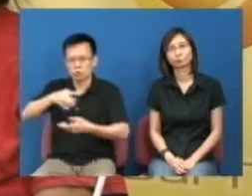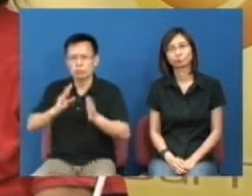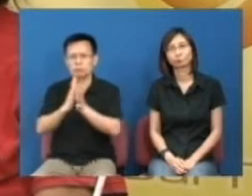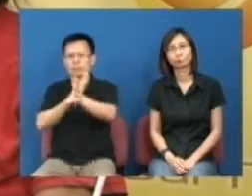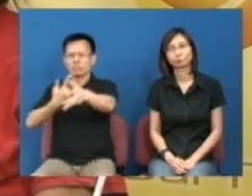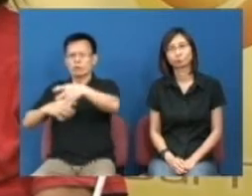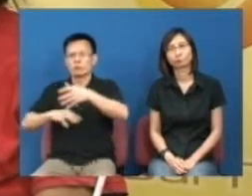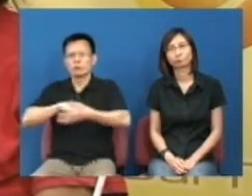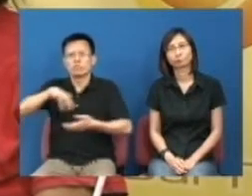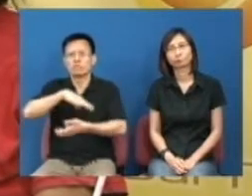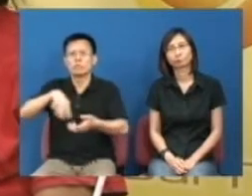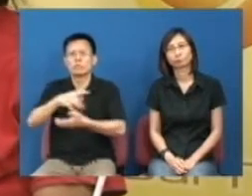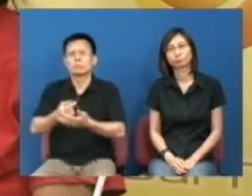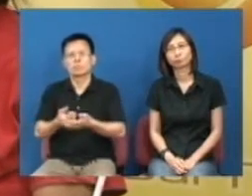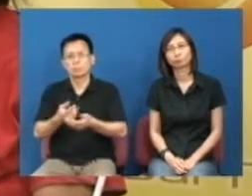到、這個